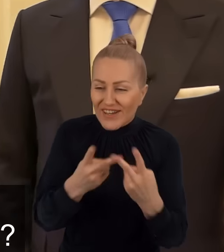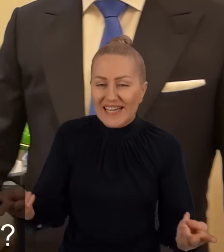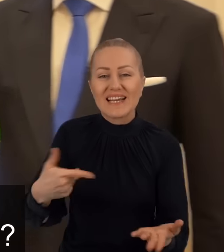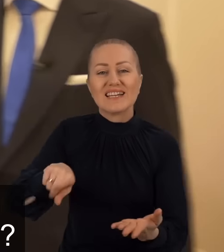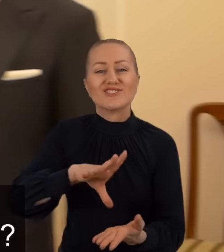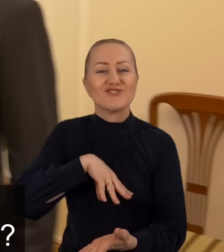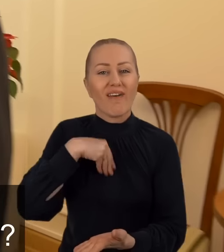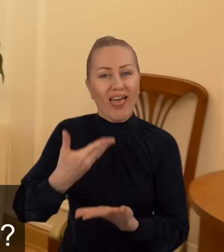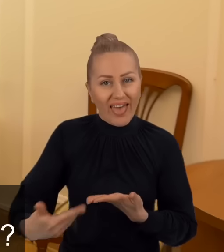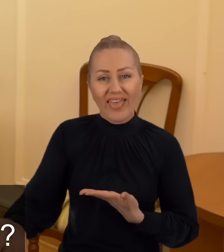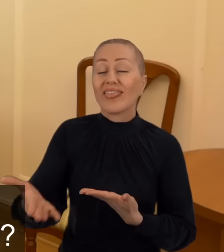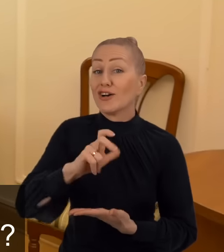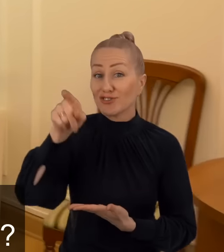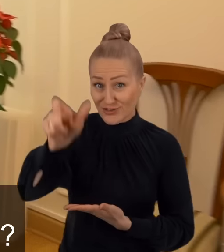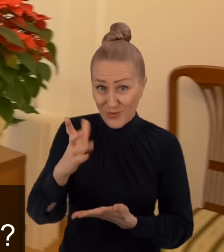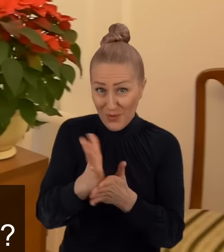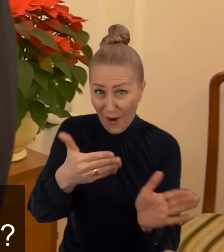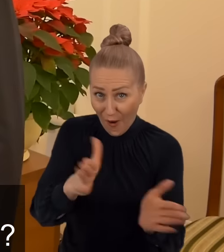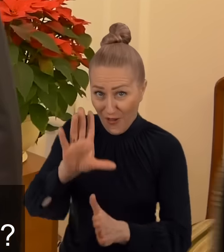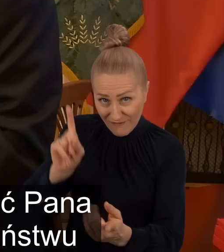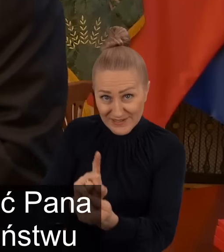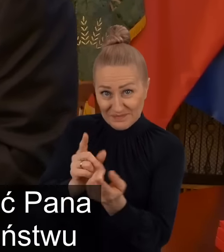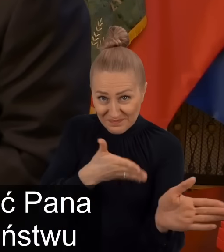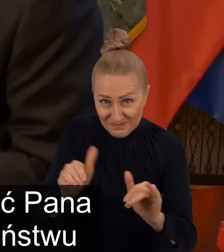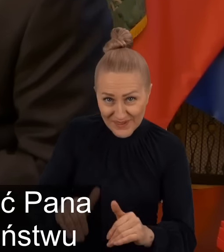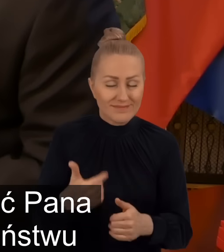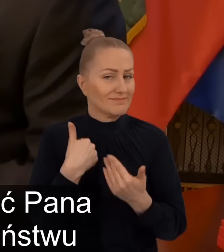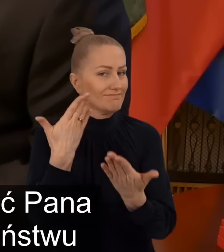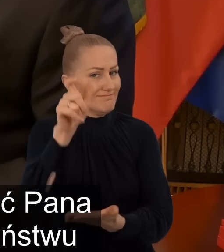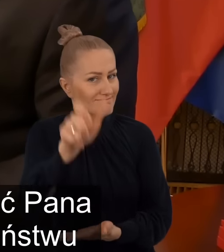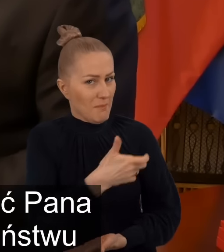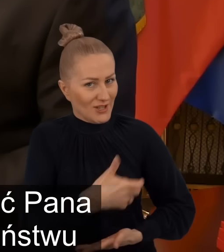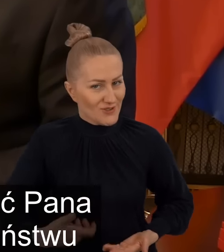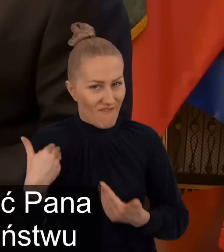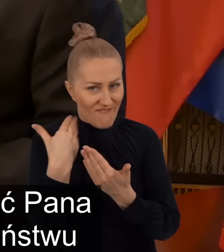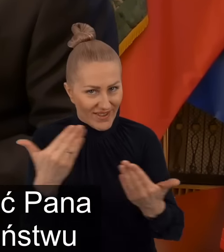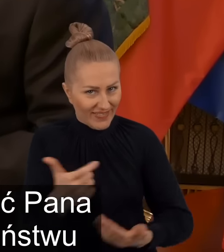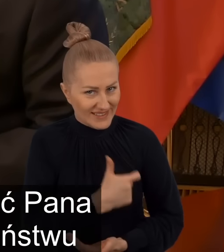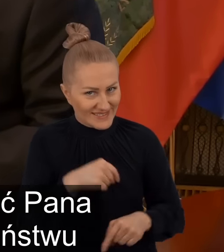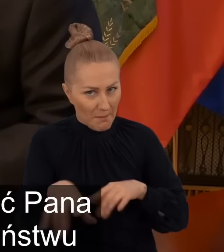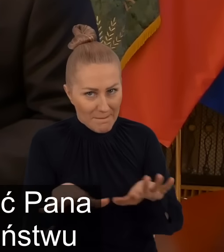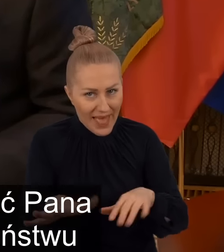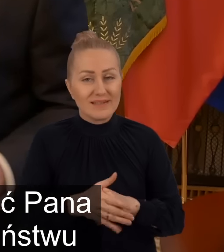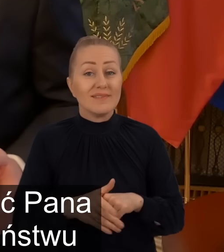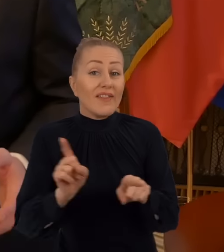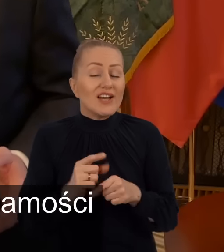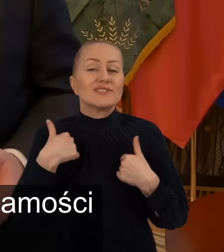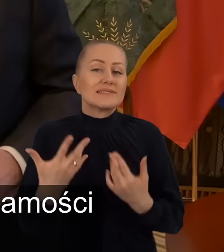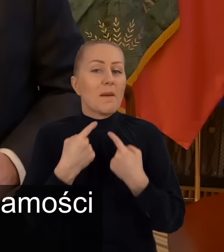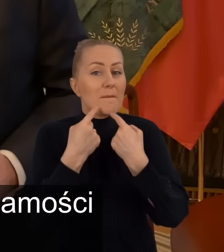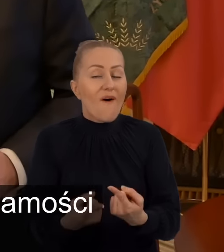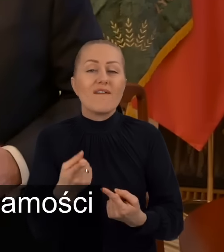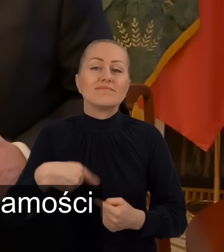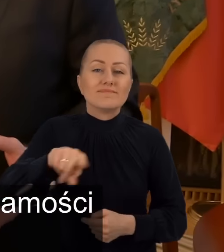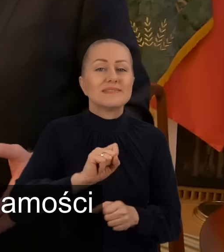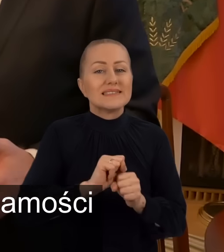Czy gotowy jest nasz parafianin do przyjęcia kolędy? Chciałem bardzo serdecznie powitać pana marszałka w tym miejscu i tutaj państwu powiedzieć,